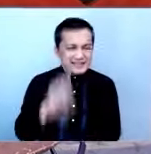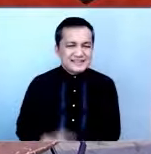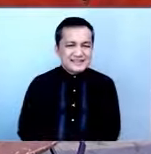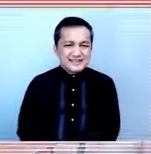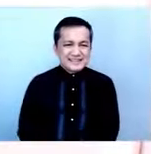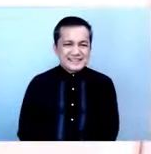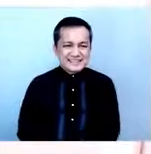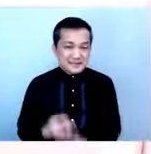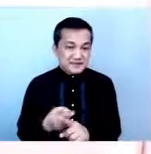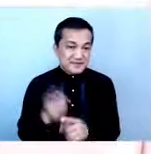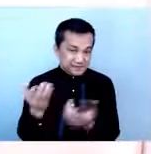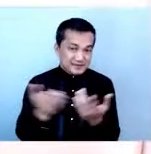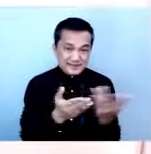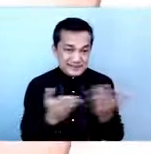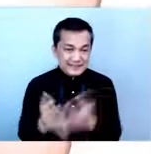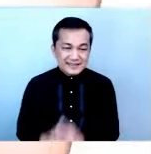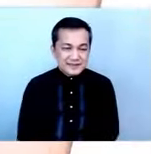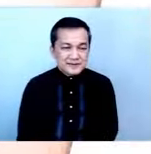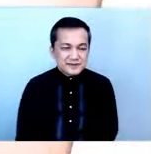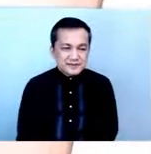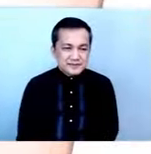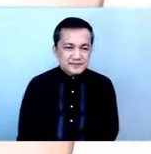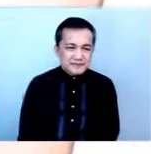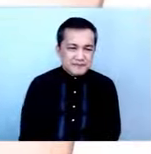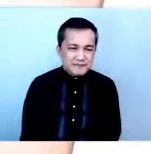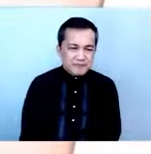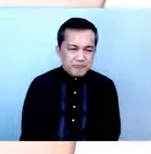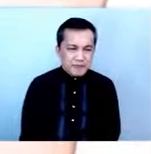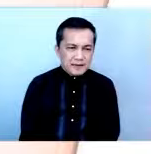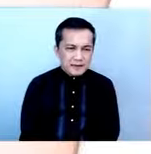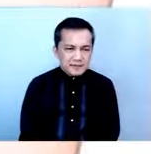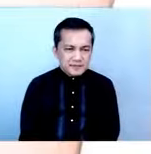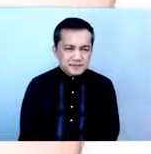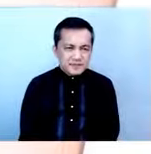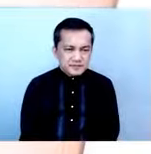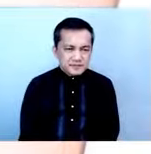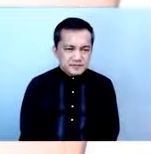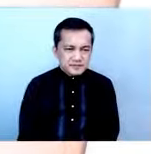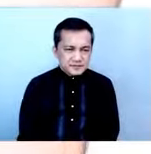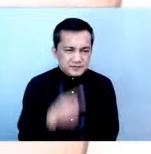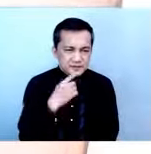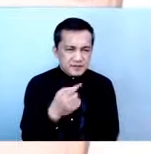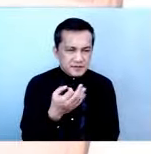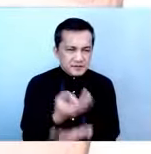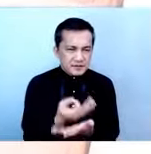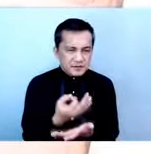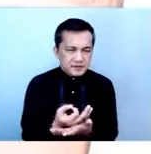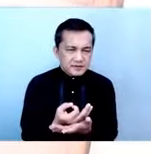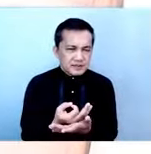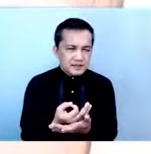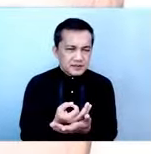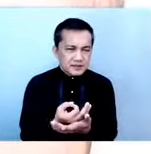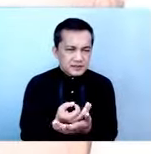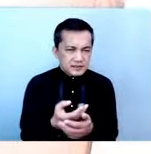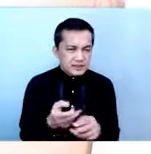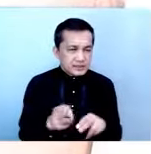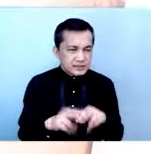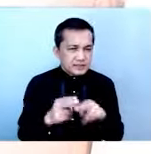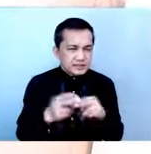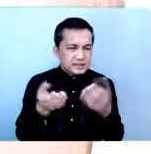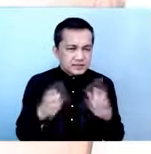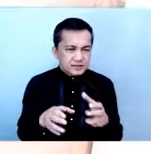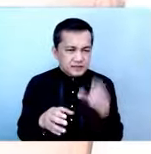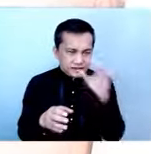to ah. Yes, asan, oh, mayroon nagsasabi na love, ang money, ang pera, can actually increase the chance naman na makahanap